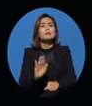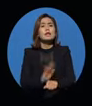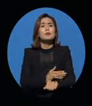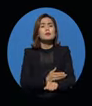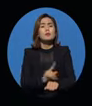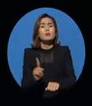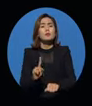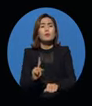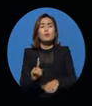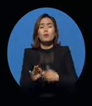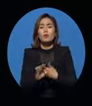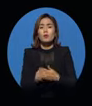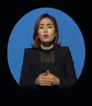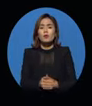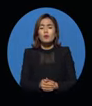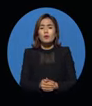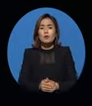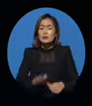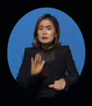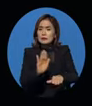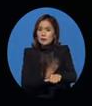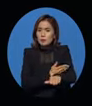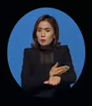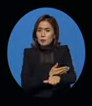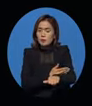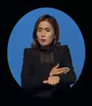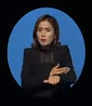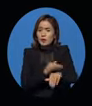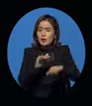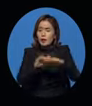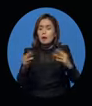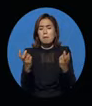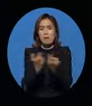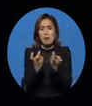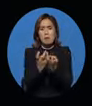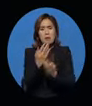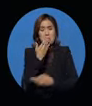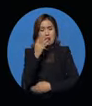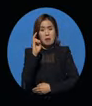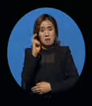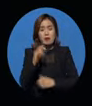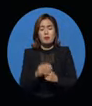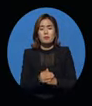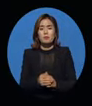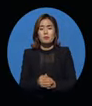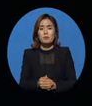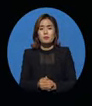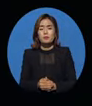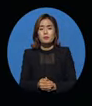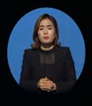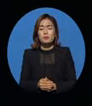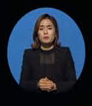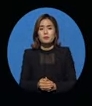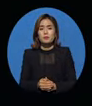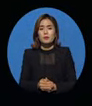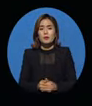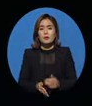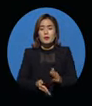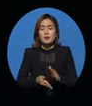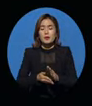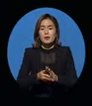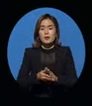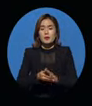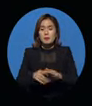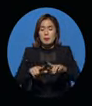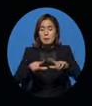저는 어 잘못된 어떤 첩 아해 될 수도 있다 이렇게 생각합니다 그 이유는 저는 민생 이라는 게